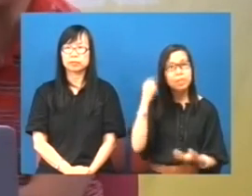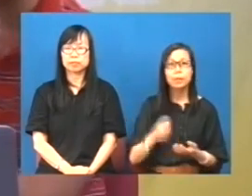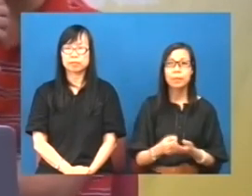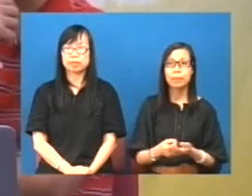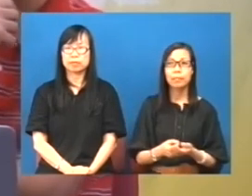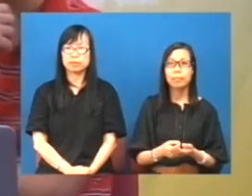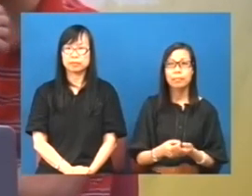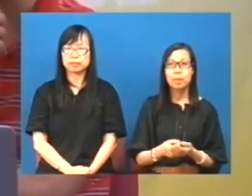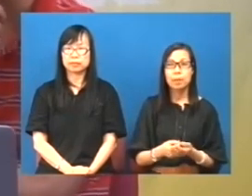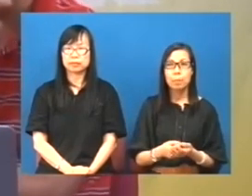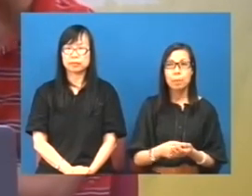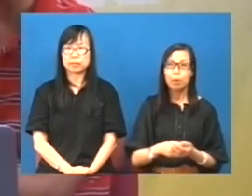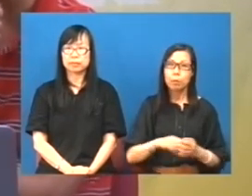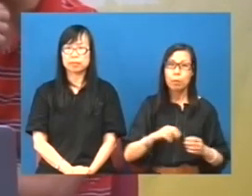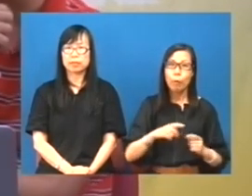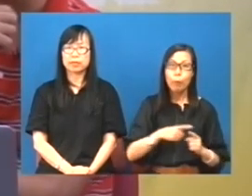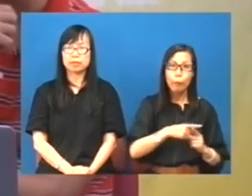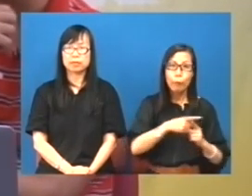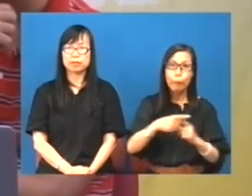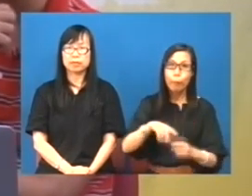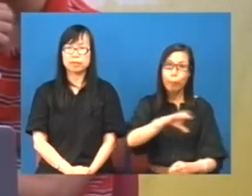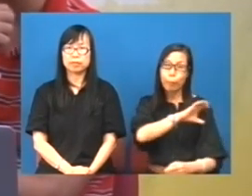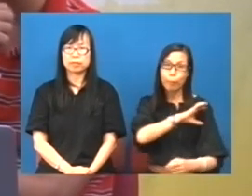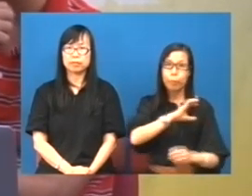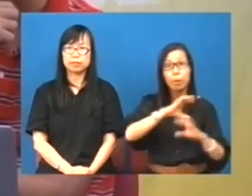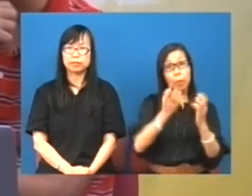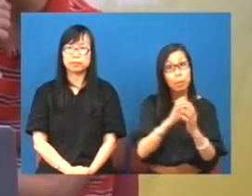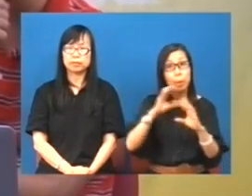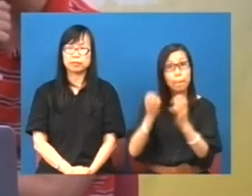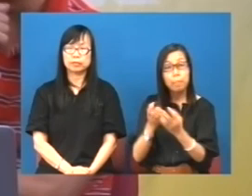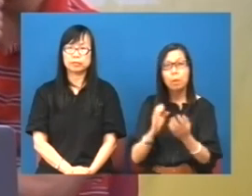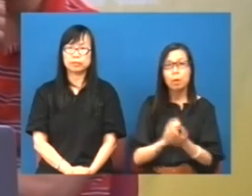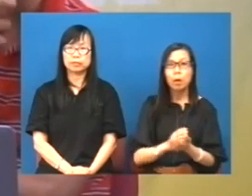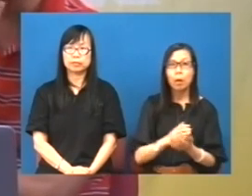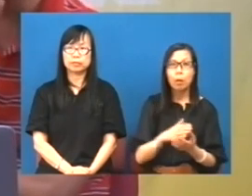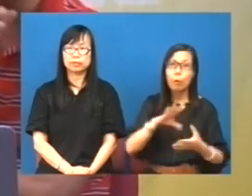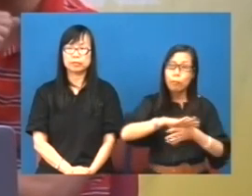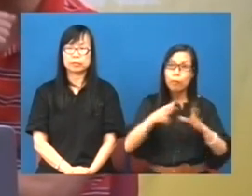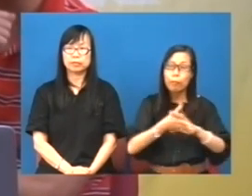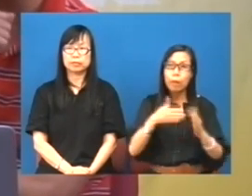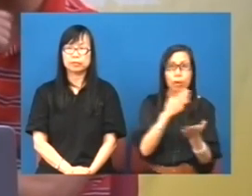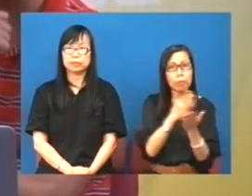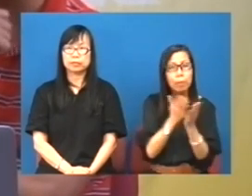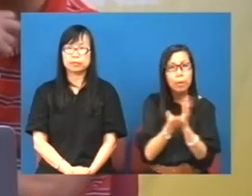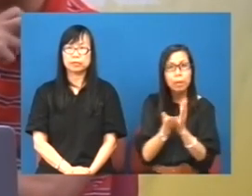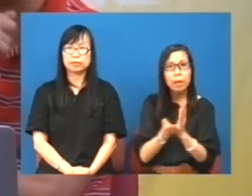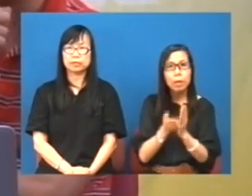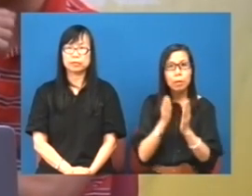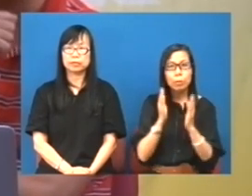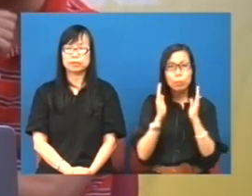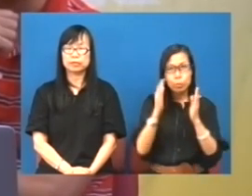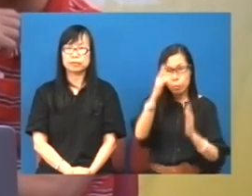當然其實法民裏面不同的政黨不同的團體又有不同的方法但我想對著這個政權